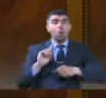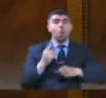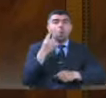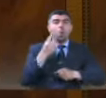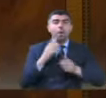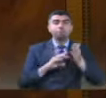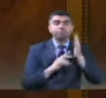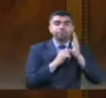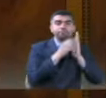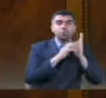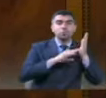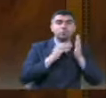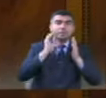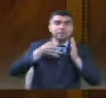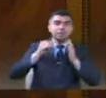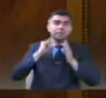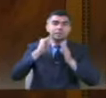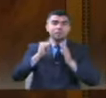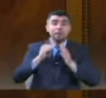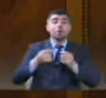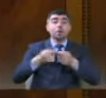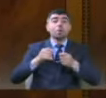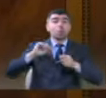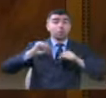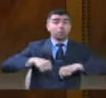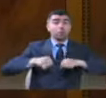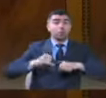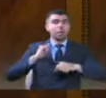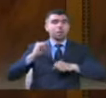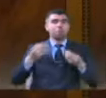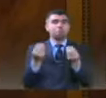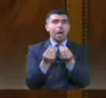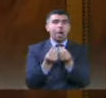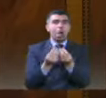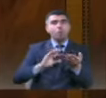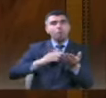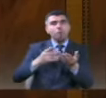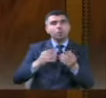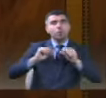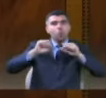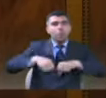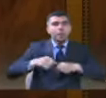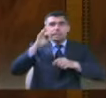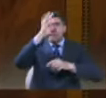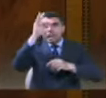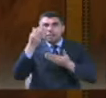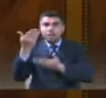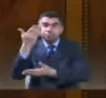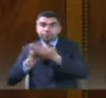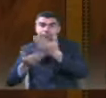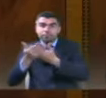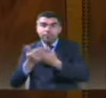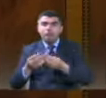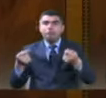ما يستحقه من عناية واهتمام، بل يتعين أن يكون هذا الأمر من ضمن أسس أي سياسة عامة، على اعتبار أن